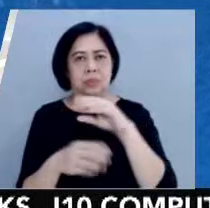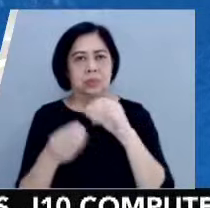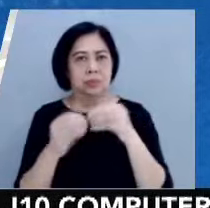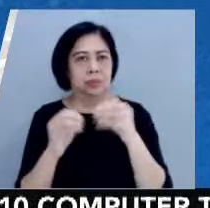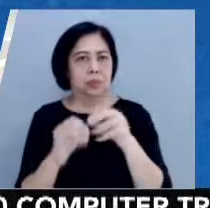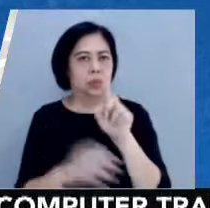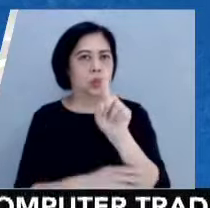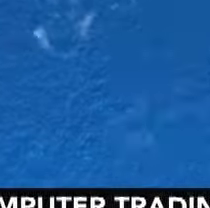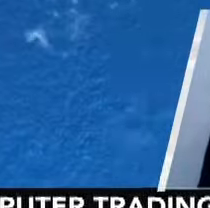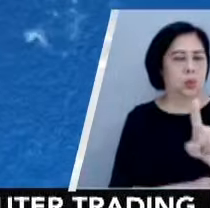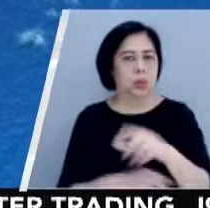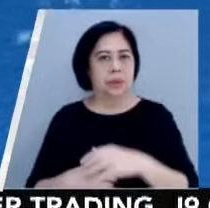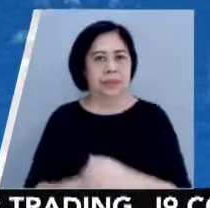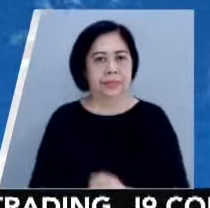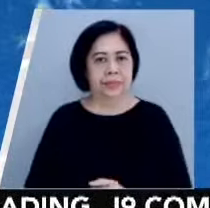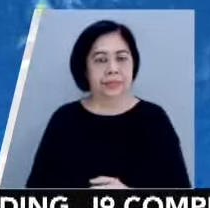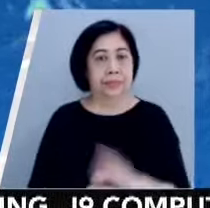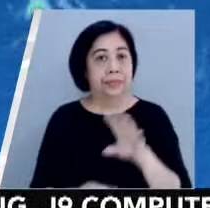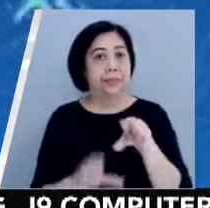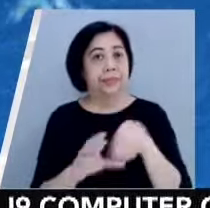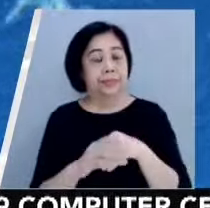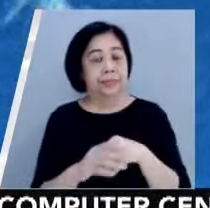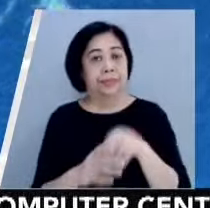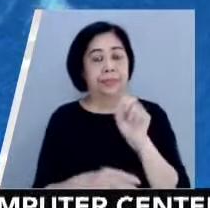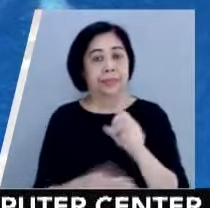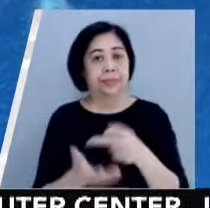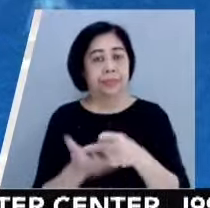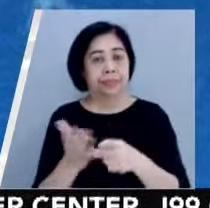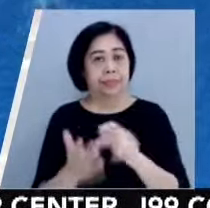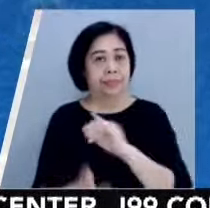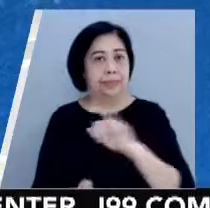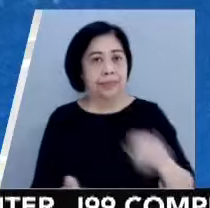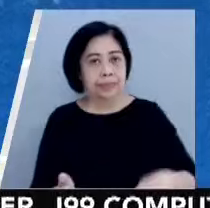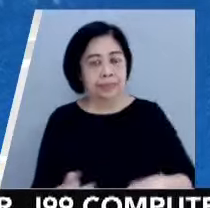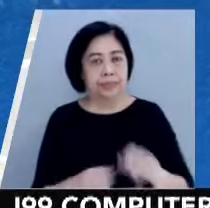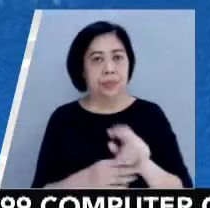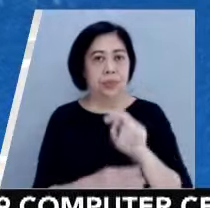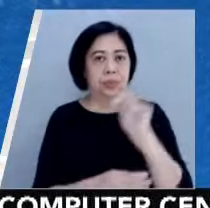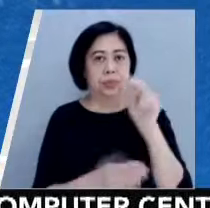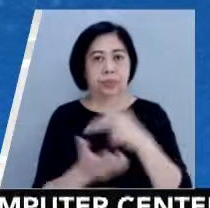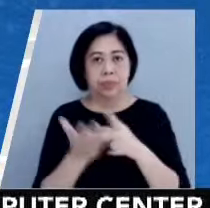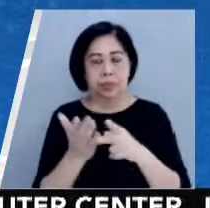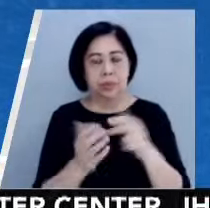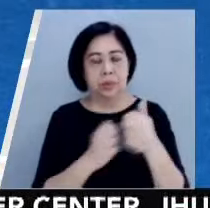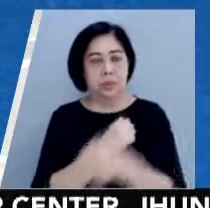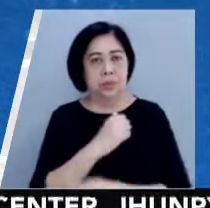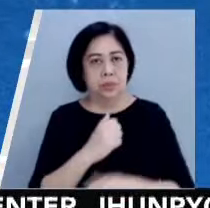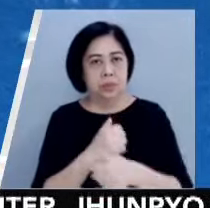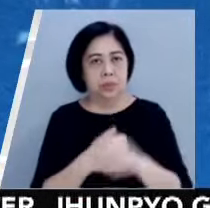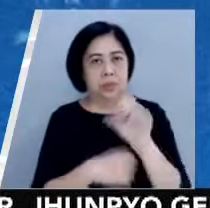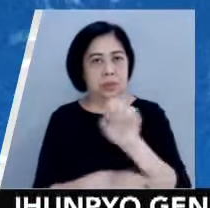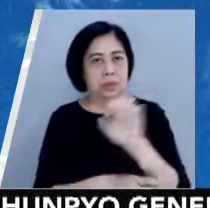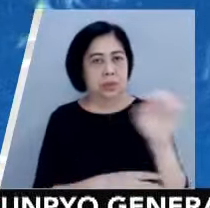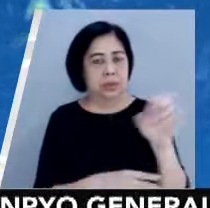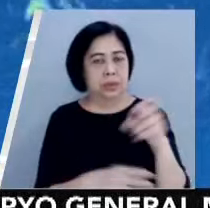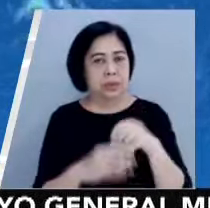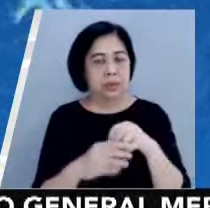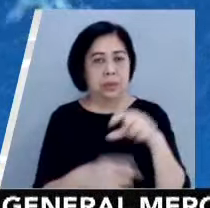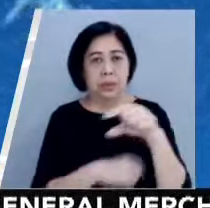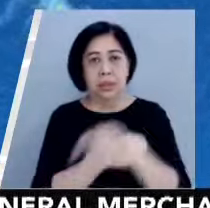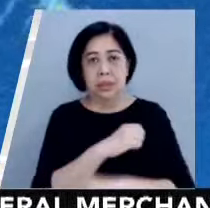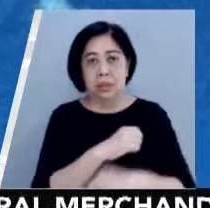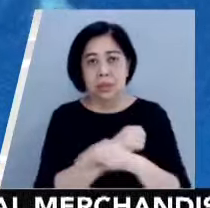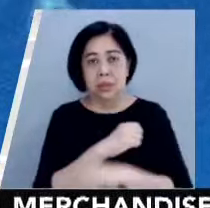1. Kabilang din dyan ang southern portion ng Isabela, northern portion ng Aurora, southeastern portion ng mainland Quezon,